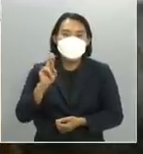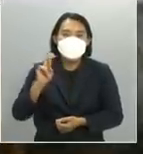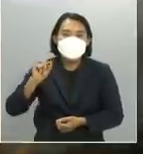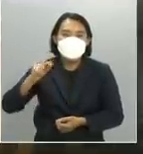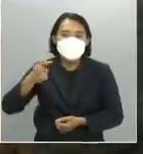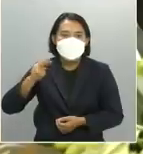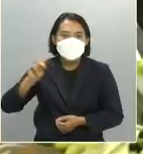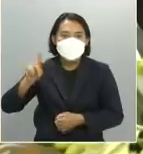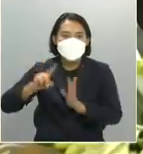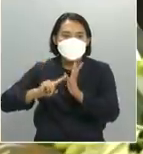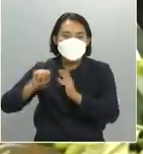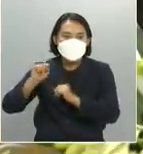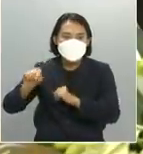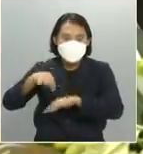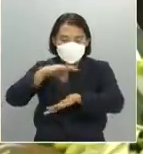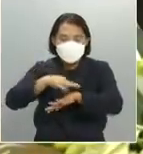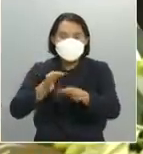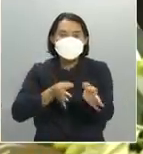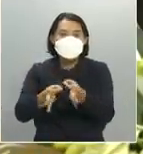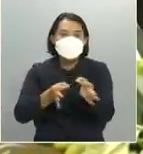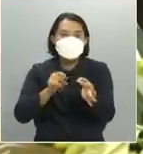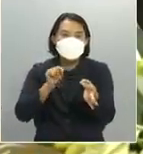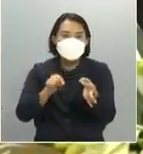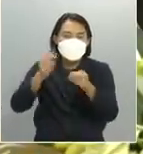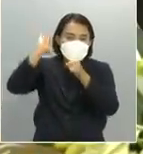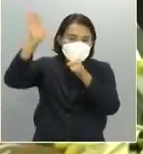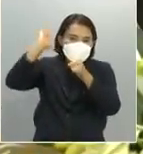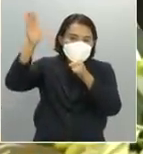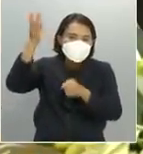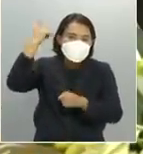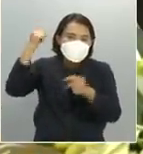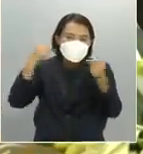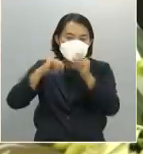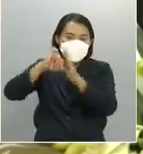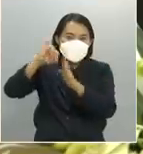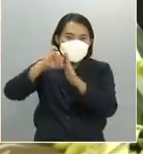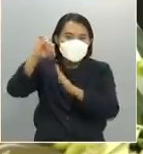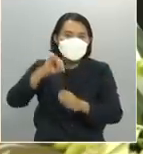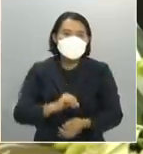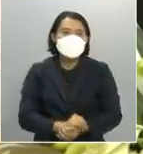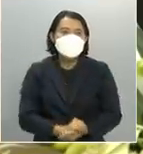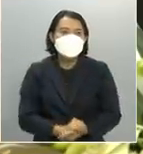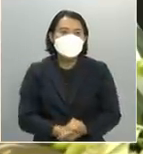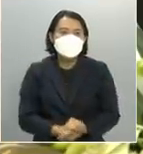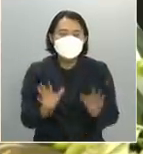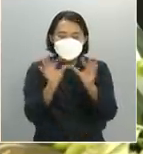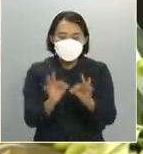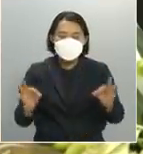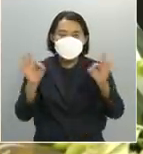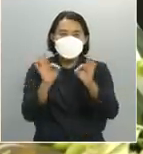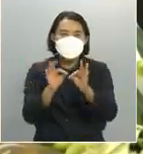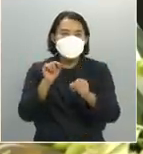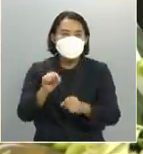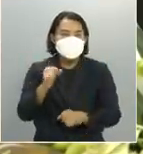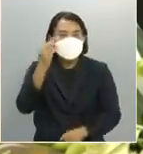าประชาธิปัตย์ซึ่งบรรยายในงานสัมมนาพรรคเมื่อวานที่เชียงใหม่ระบุว่าประเด็นสำคัญเราทราบใ